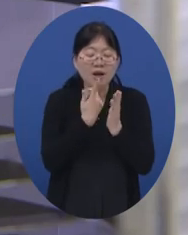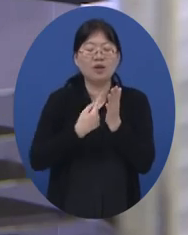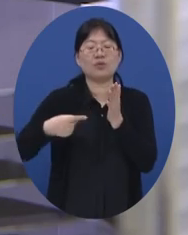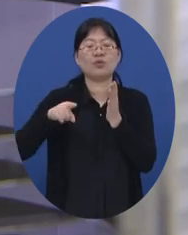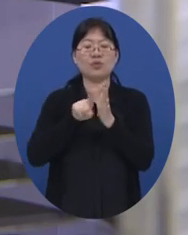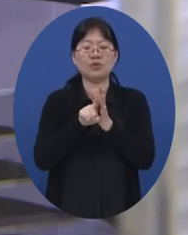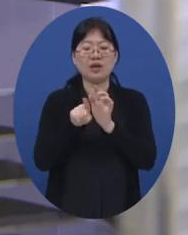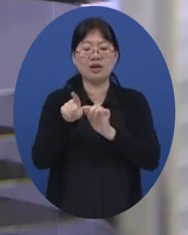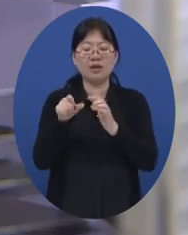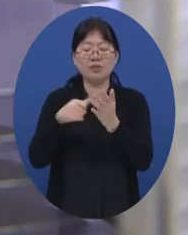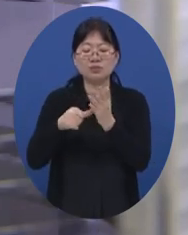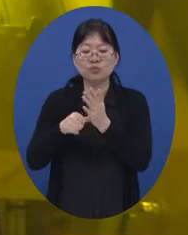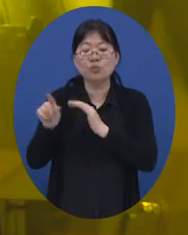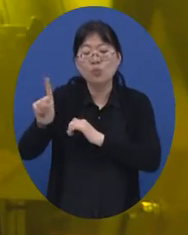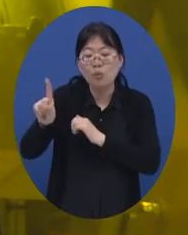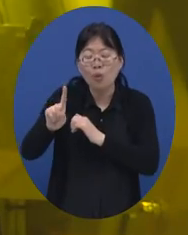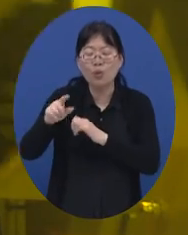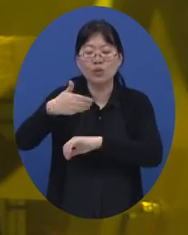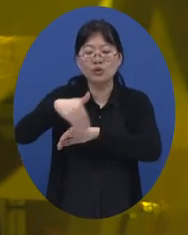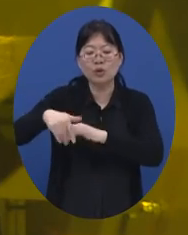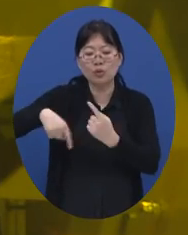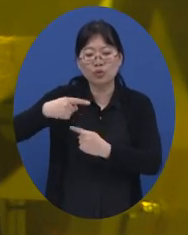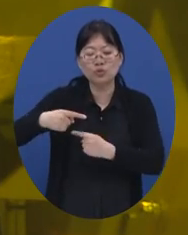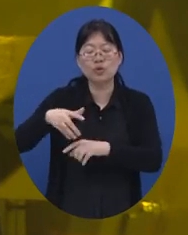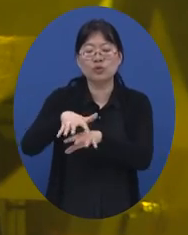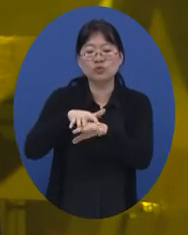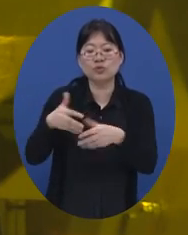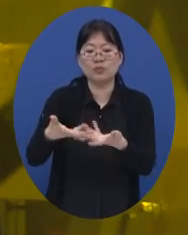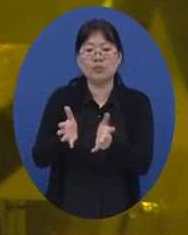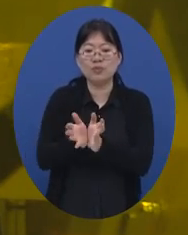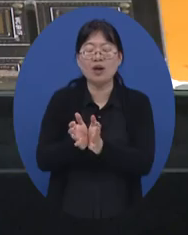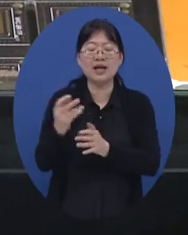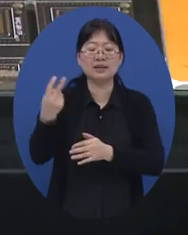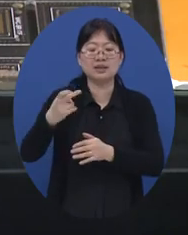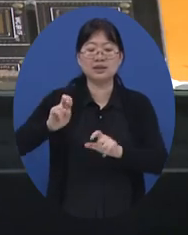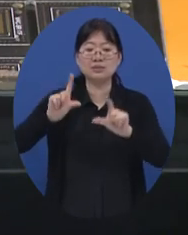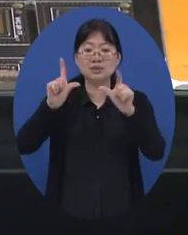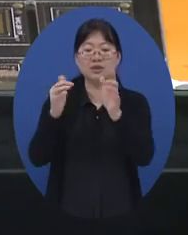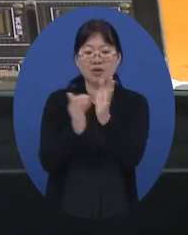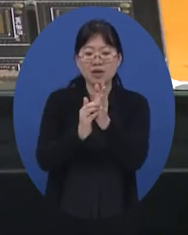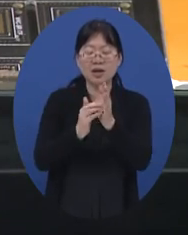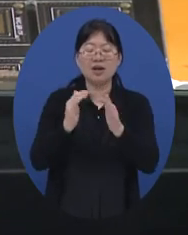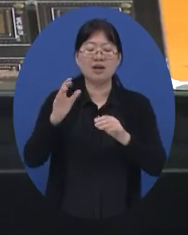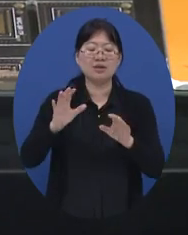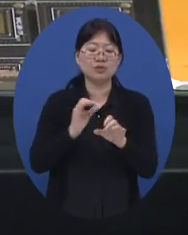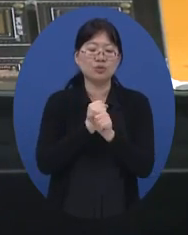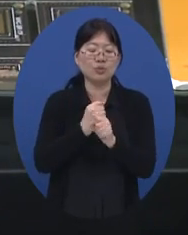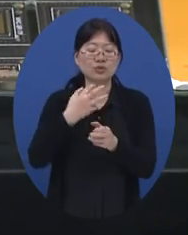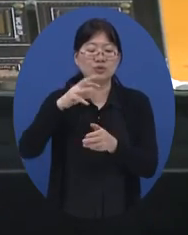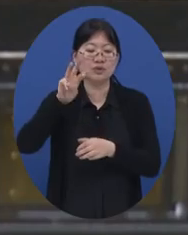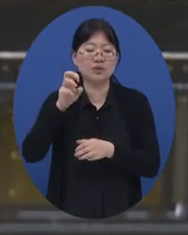위해 소재부품장비 분야별 기획운영위원회를 구성해 오는 2022년까지